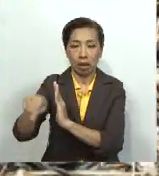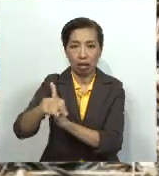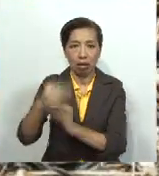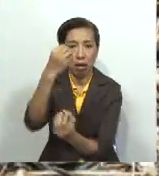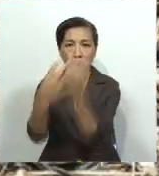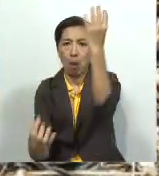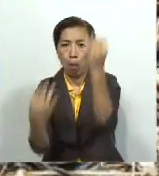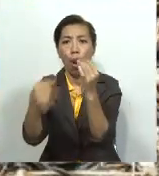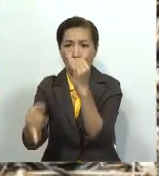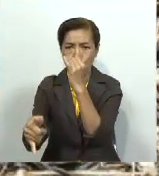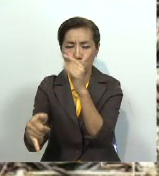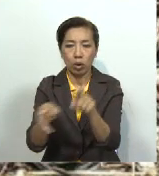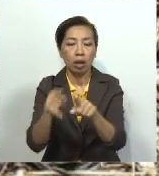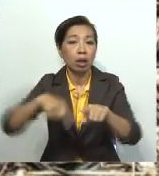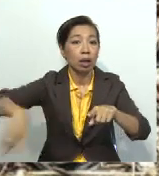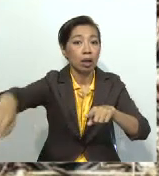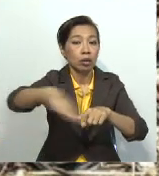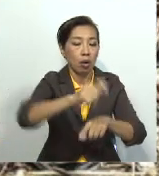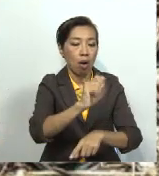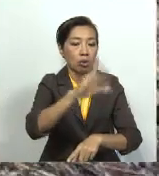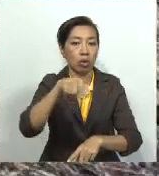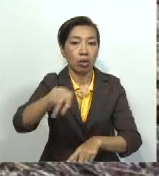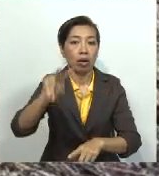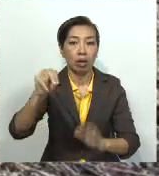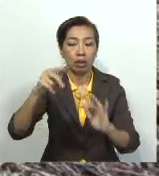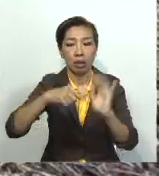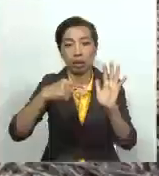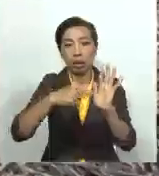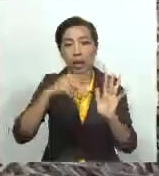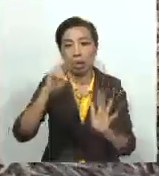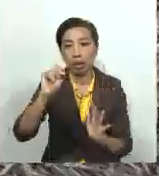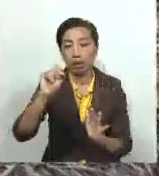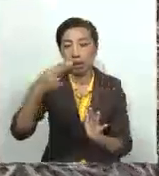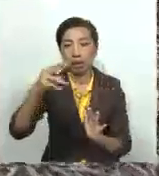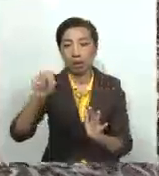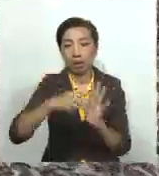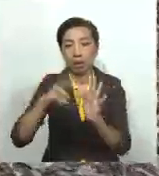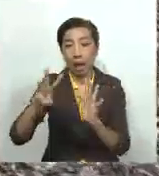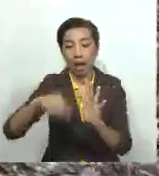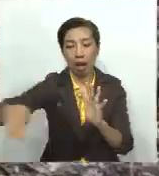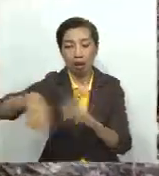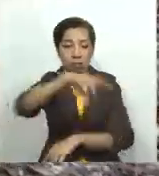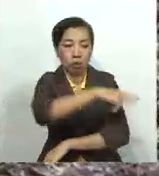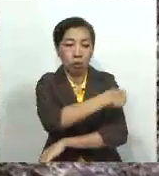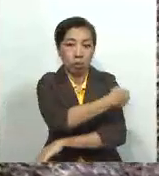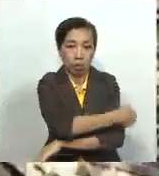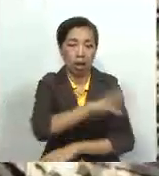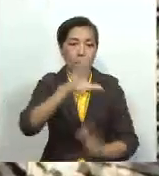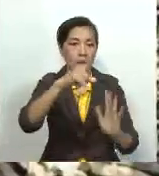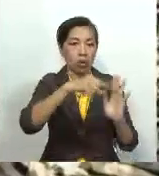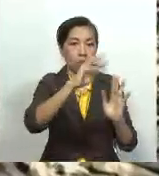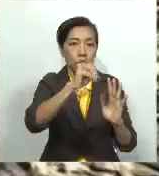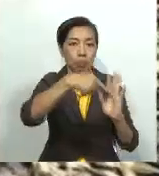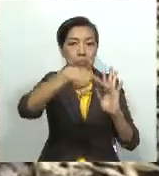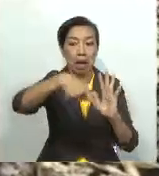างป่าในเขตอุทยานแห่งชาติน้ำหนาวส่งโรงพยาบาลชุมแพค่ะเจ้าหน้าที่ไปเจอเนี่ยอยู่ในสภาพอิดโรยหลังจากที่ขึ้นไ